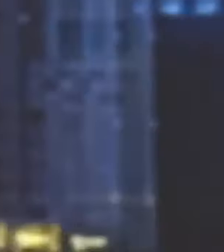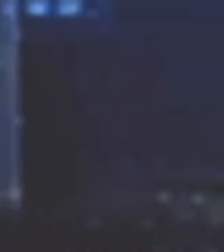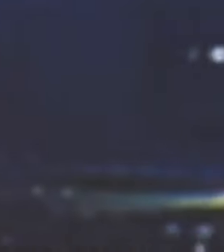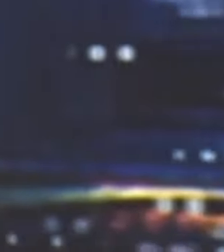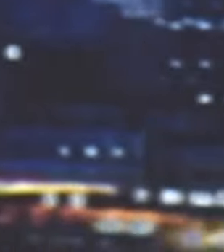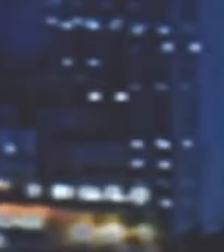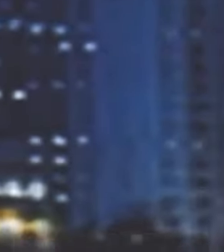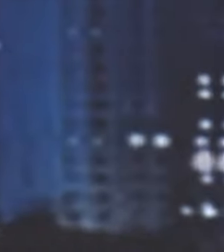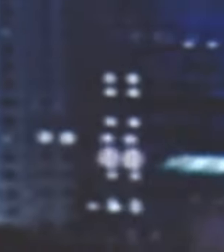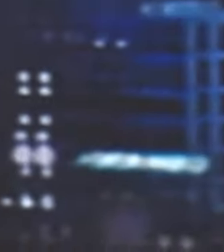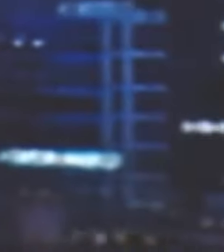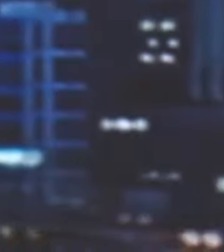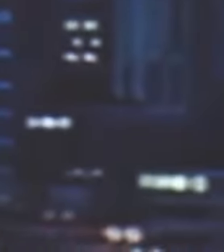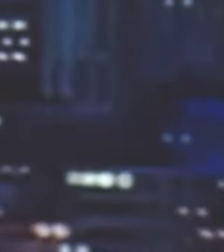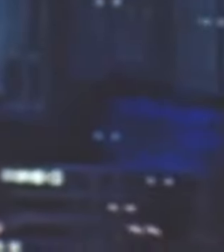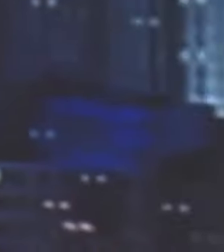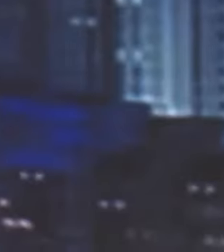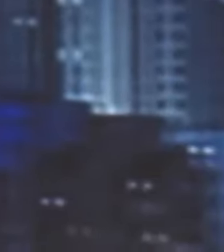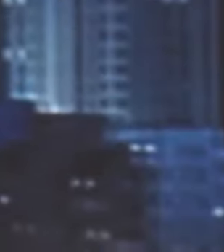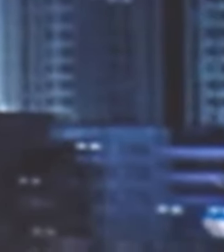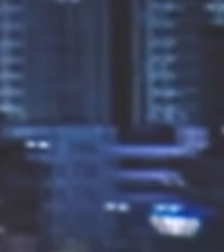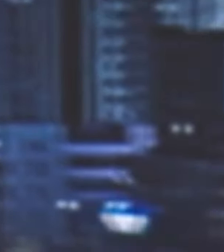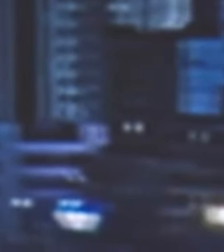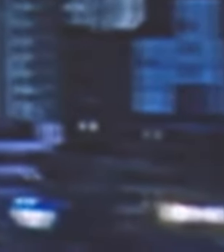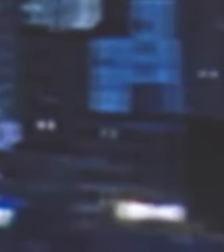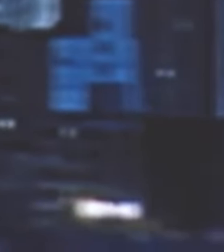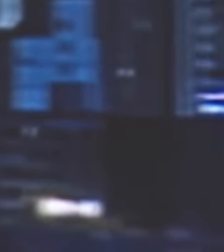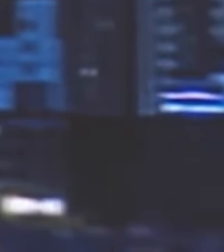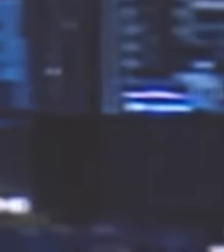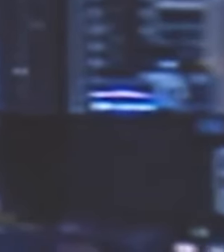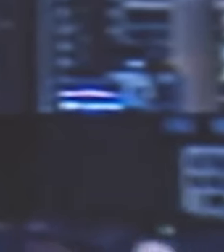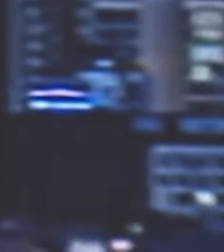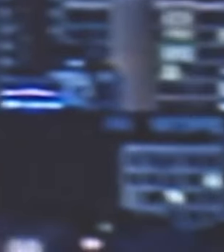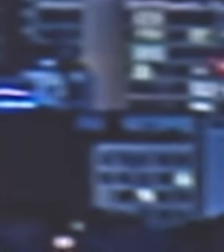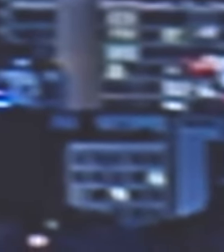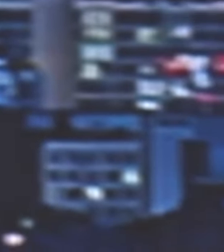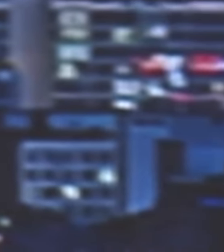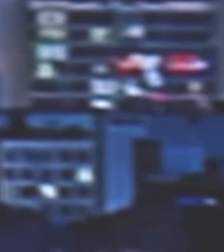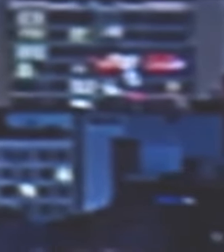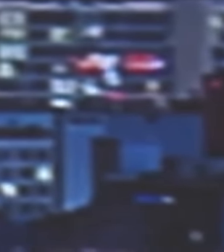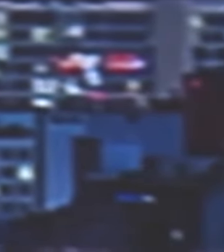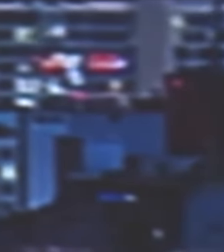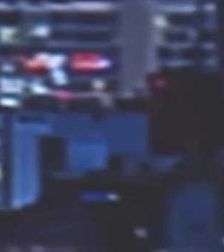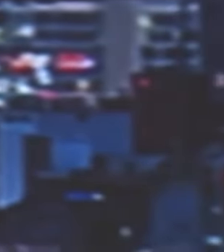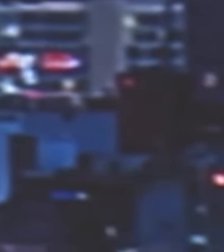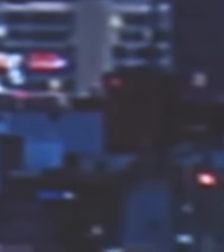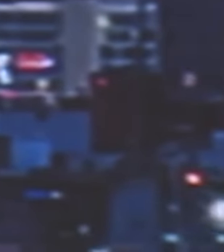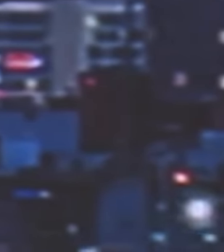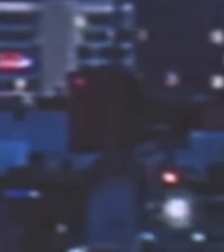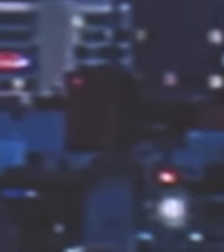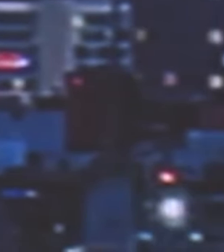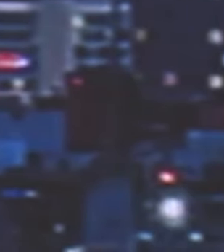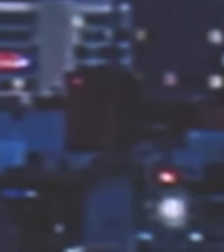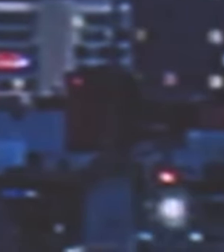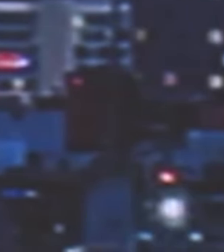JTBC 뉴스를 시청해주셔서 고맙습니다. 저희는 저녁 6시 50분 뉴스룸에서 뵙겠습니다.